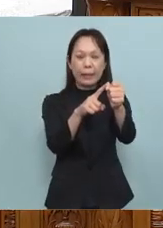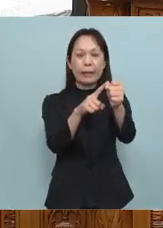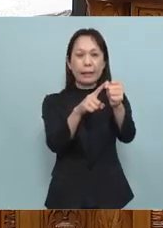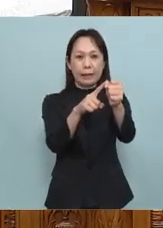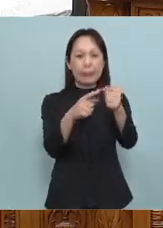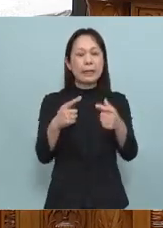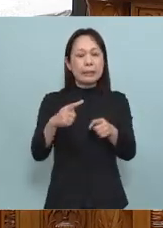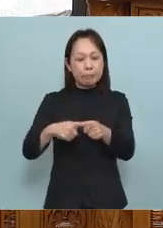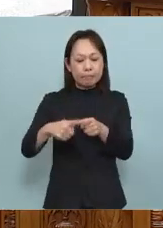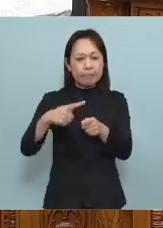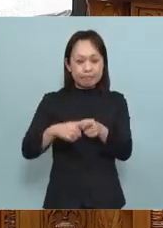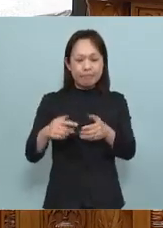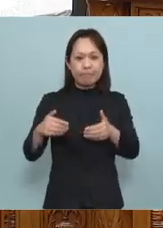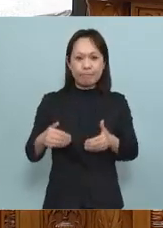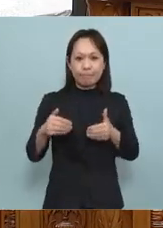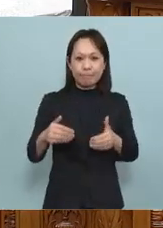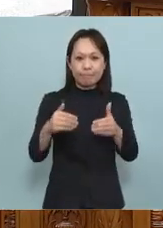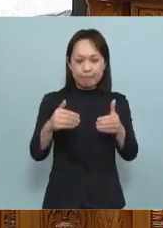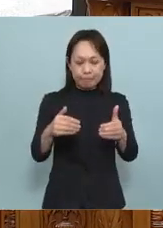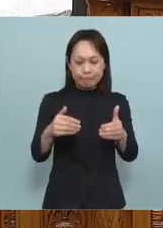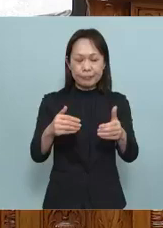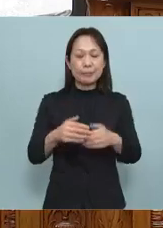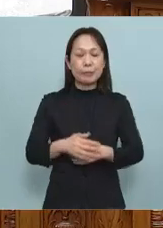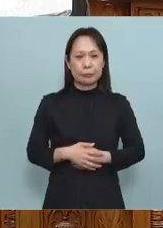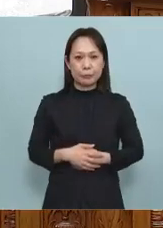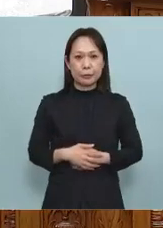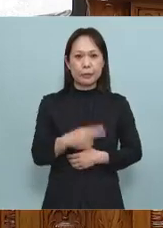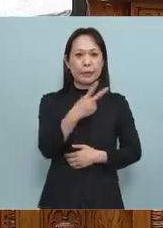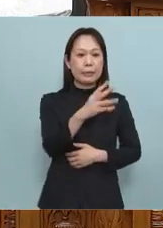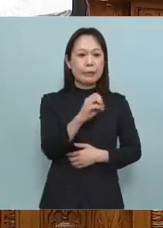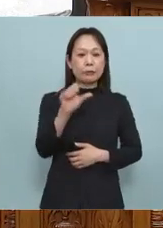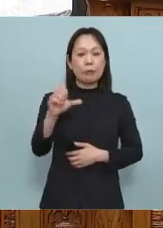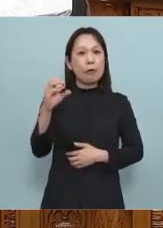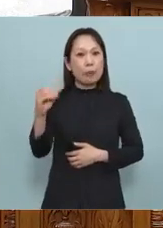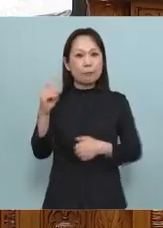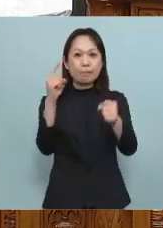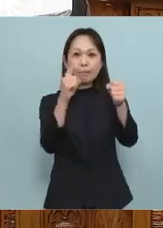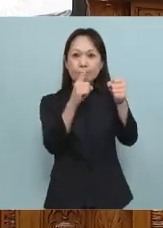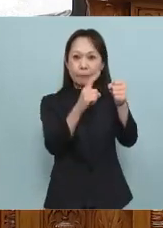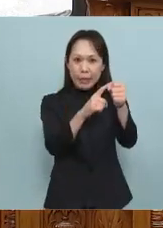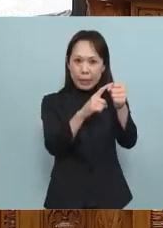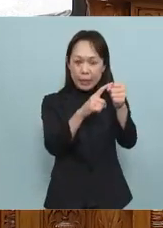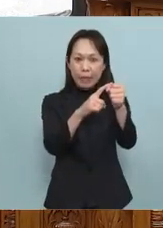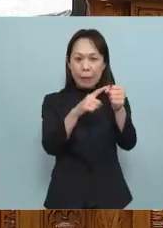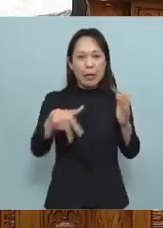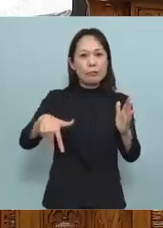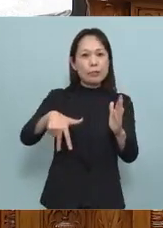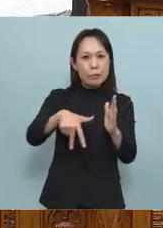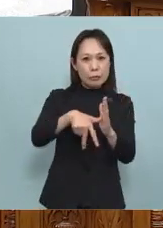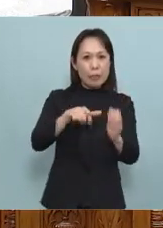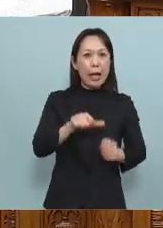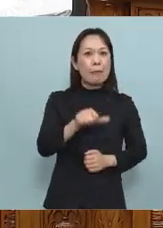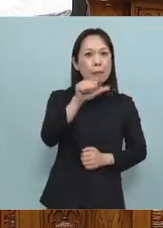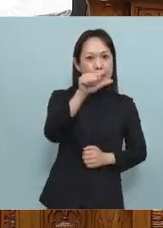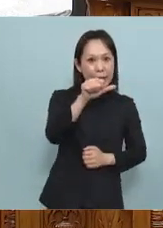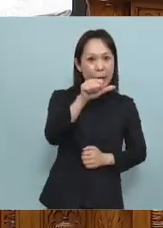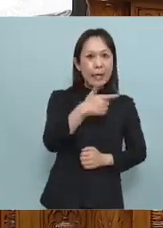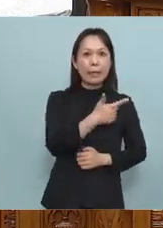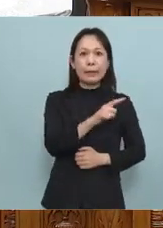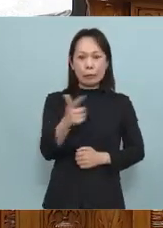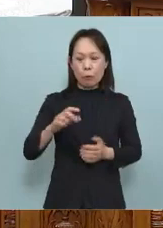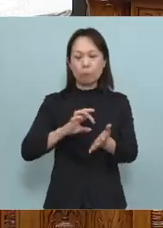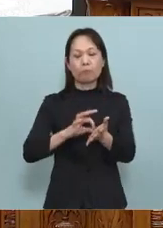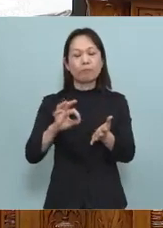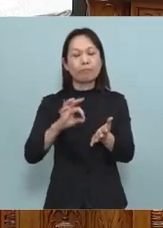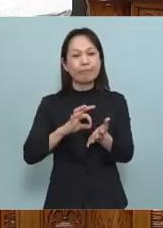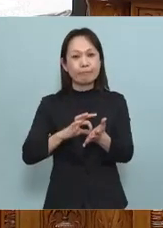着実に進めてまいります。さらに2050年に向けては、水素・アンモニアや CCUS 等を活用